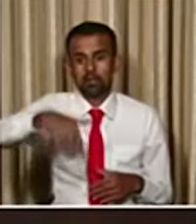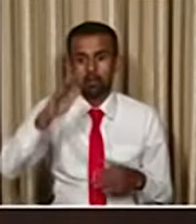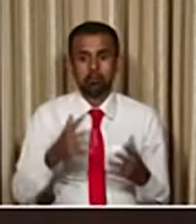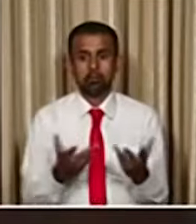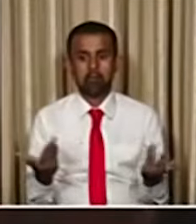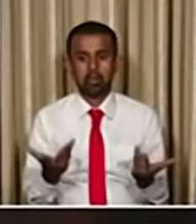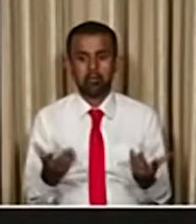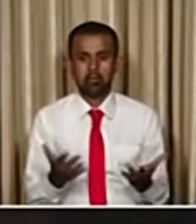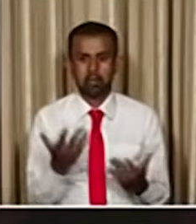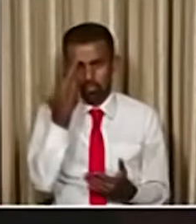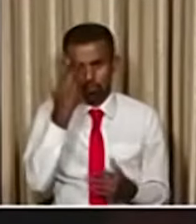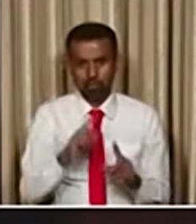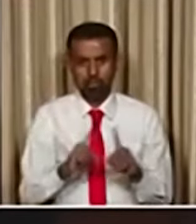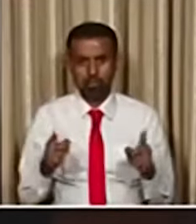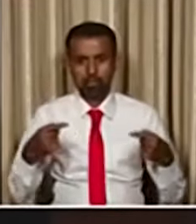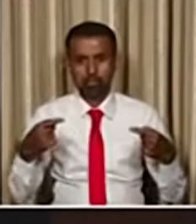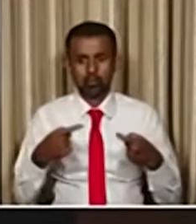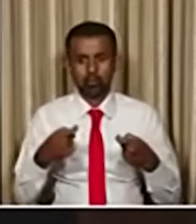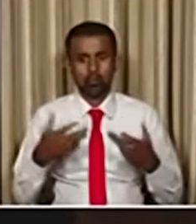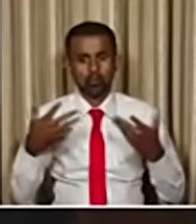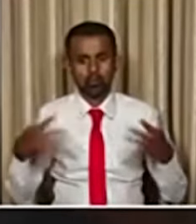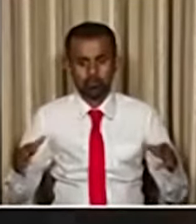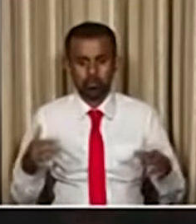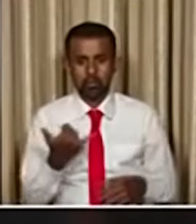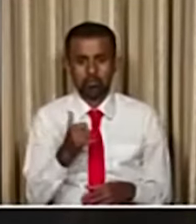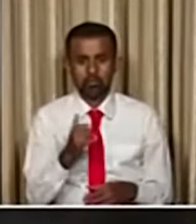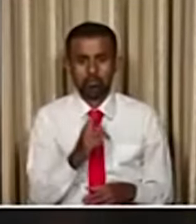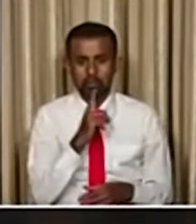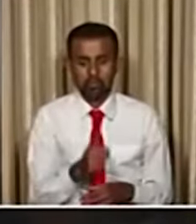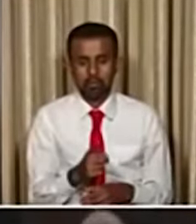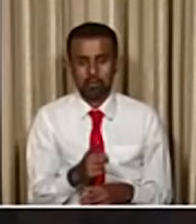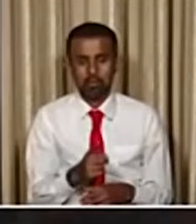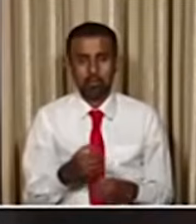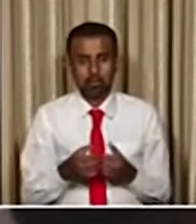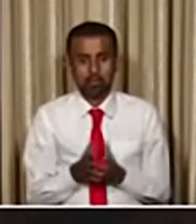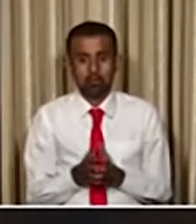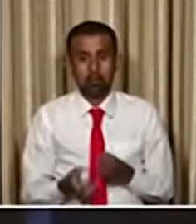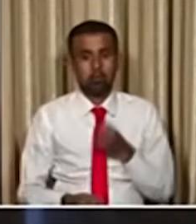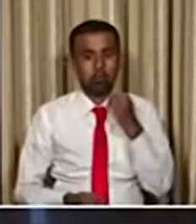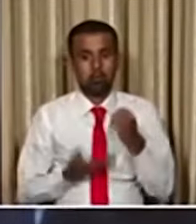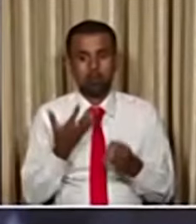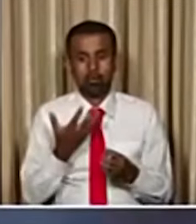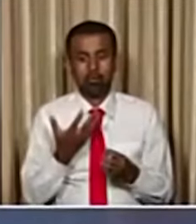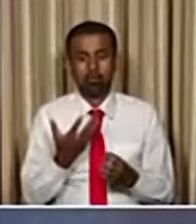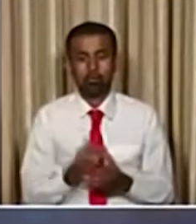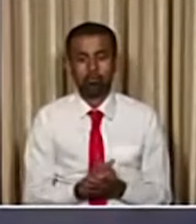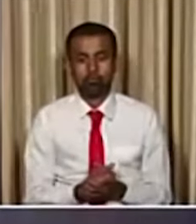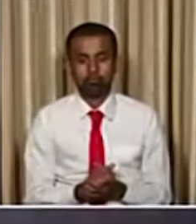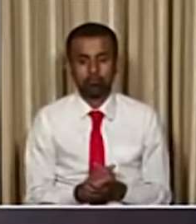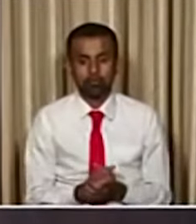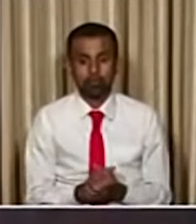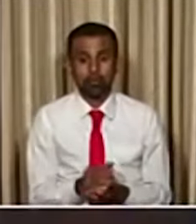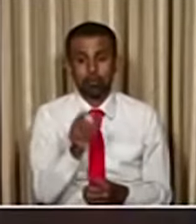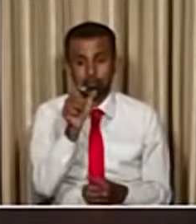බැරුව. ඒගොල්ලෝ තව දවස් 10කින් මේ යුද්ධය ඉවර වෙයි කියලා තමයි ඒගොල්ලෝ කියන්නේ. හැබැයි ඒ වෙනුවෙන් ඒගොල්ලෝ මරාගෙන මැරෙන ප්‍රහාර ගන්නවත් දැන් ගානවා. ඉතින් ඒ නිසා